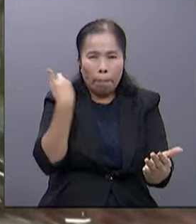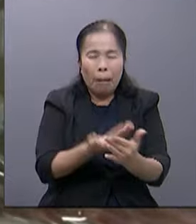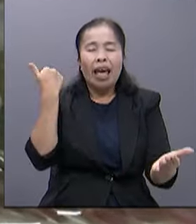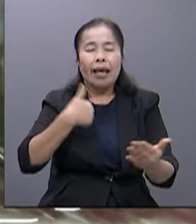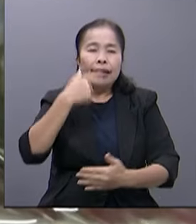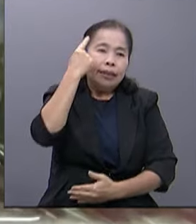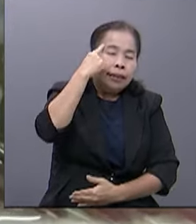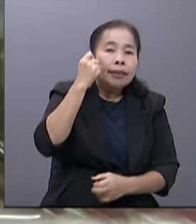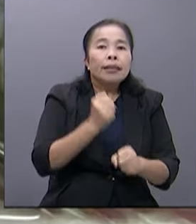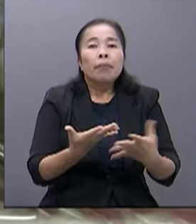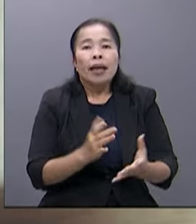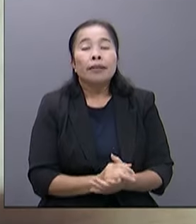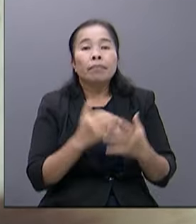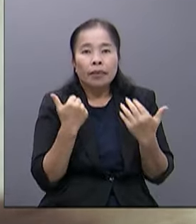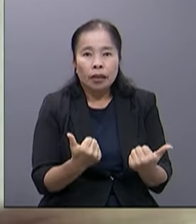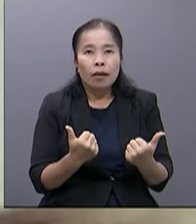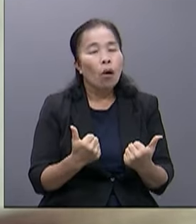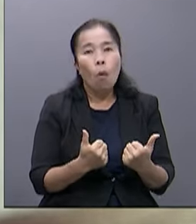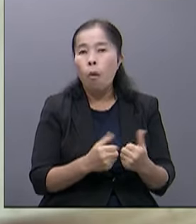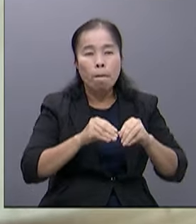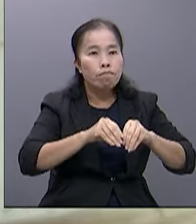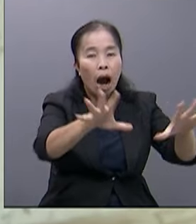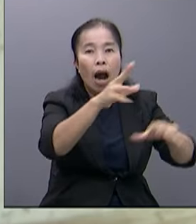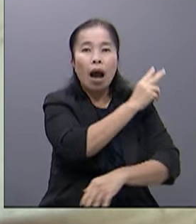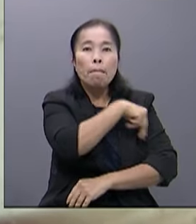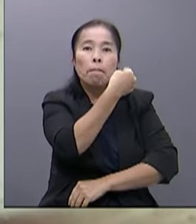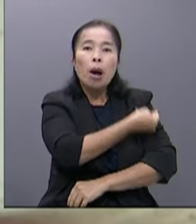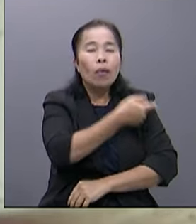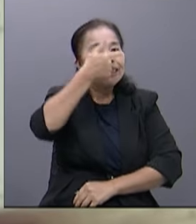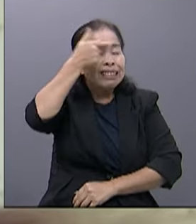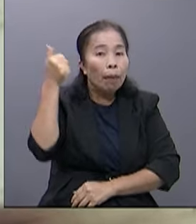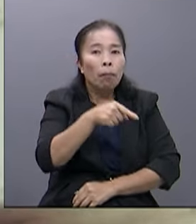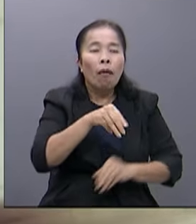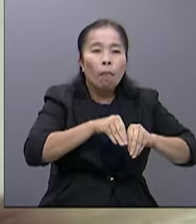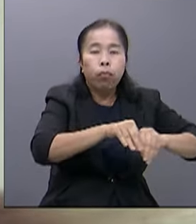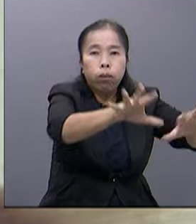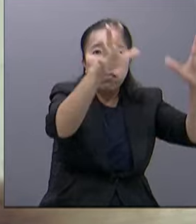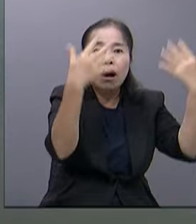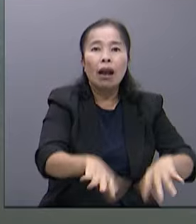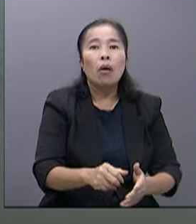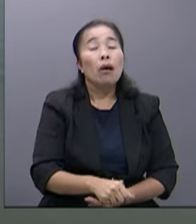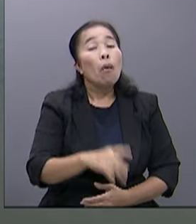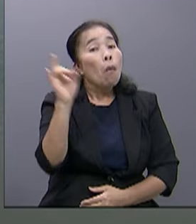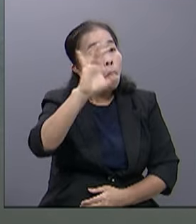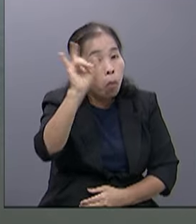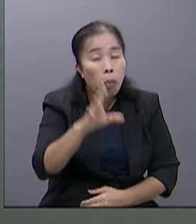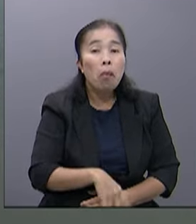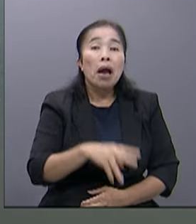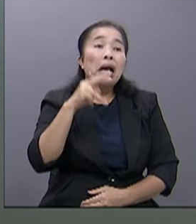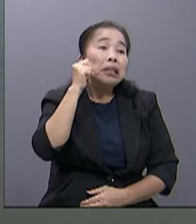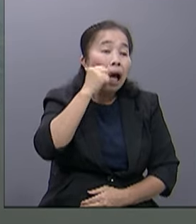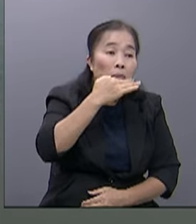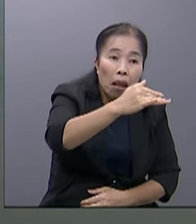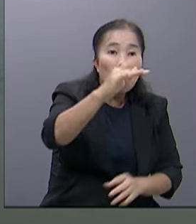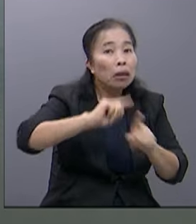นะคะตอนนี้เนี่ยการแพร่กระจายสายพันธุ์ของปลาหมอคางดำพบว่าอยู่ได้ทั้งน้ำจืดน้ำกร่อยป่าชายเลนทะเล